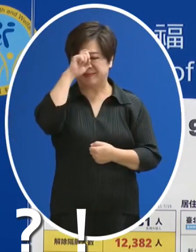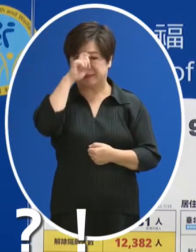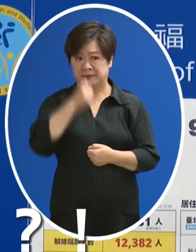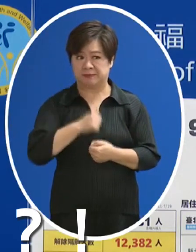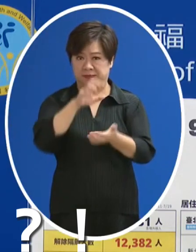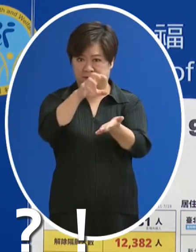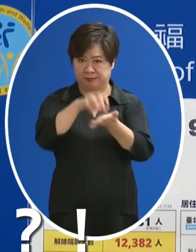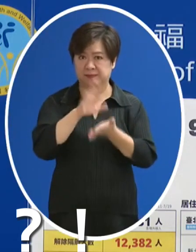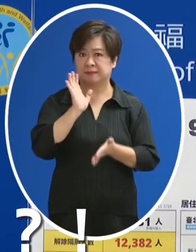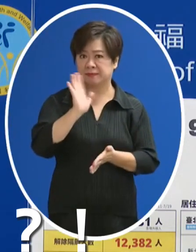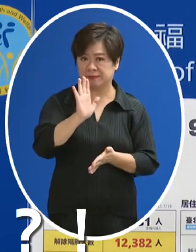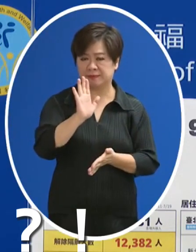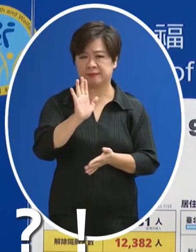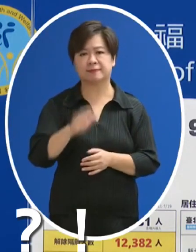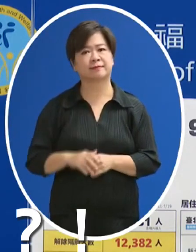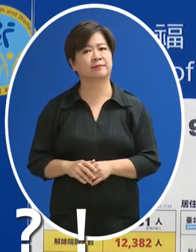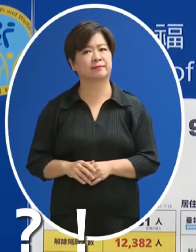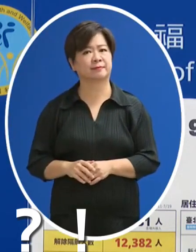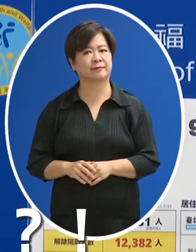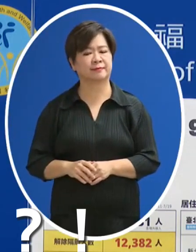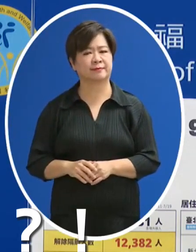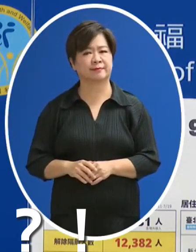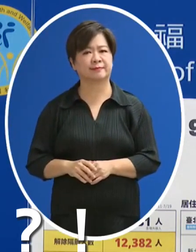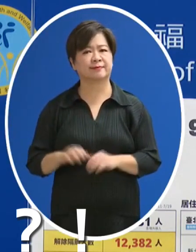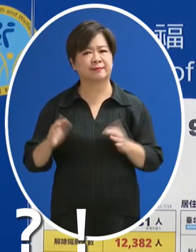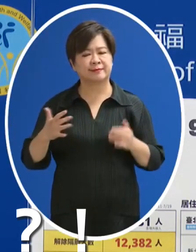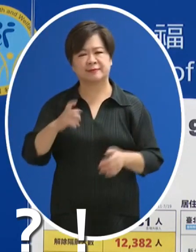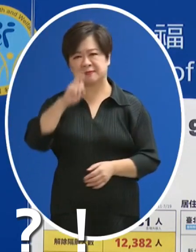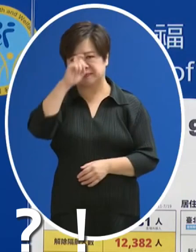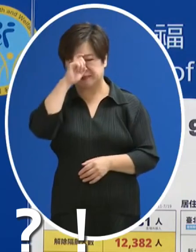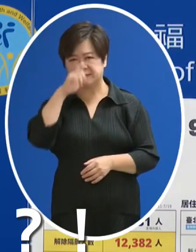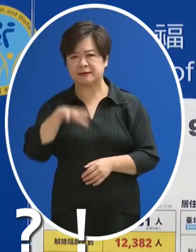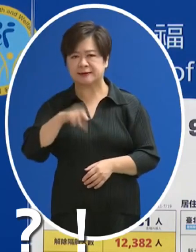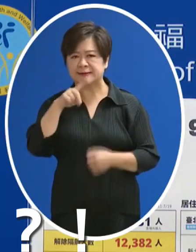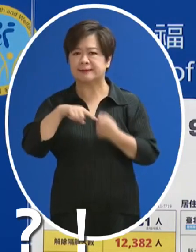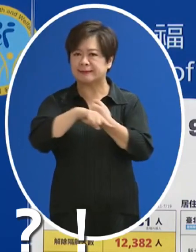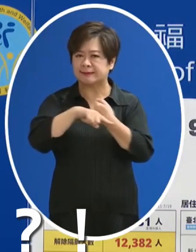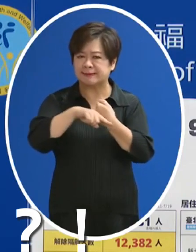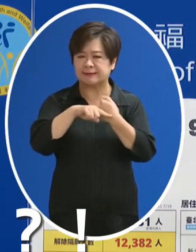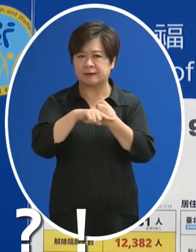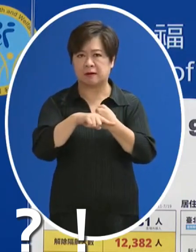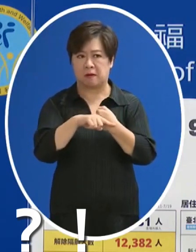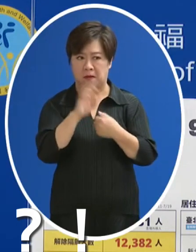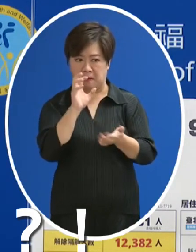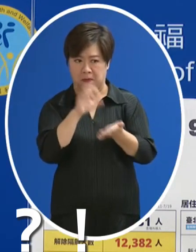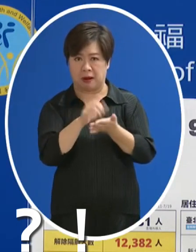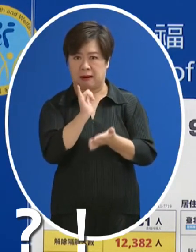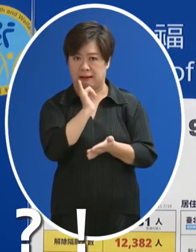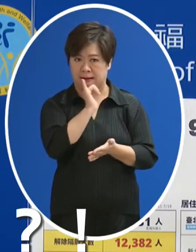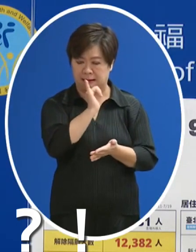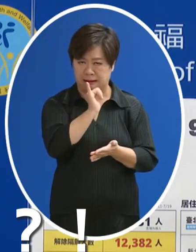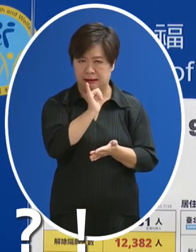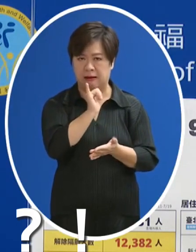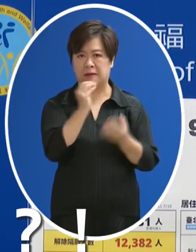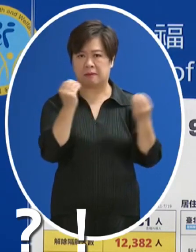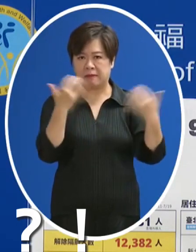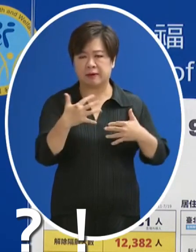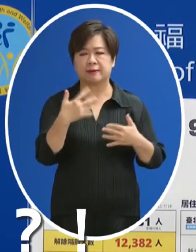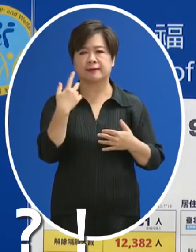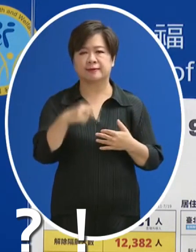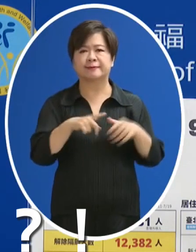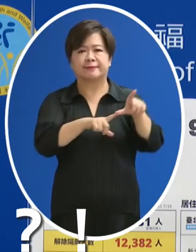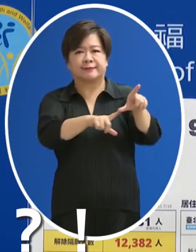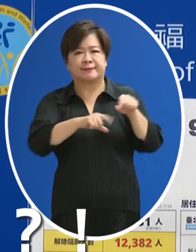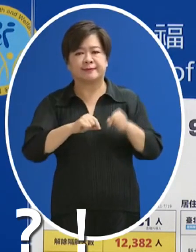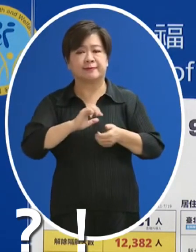资料的立场来看，大概也会希望有一个确实有做过这样的一个实证的结果以后，那再参考这个结